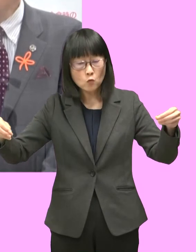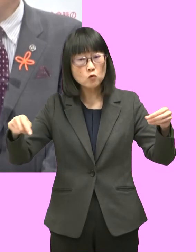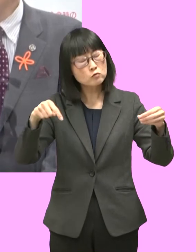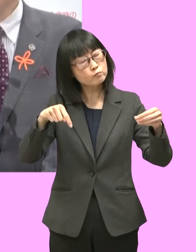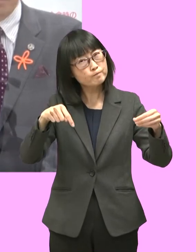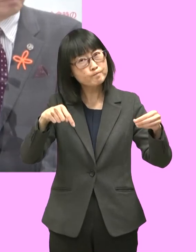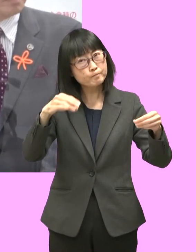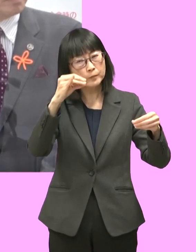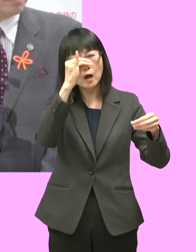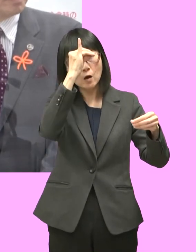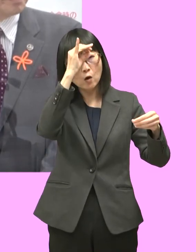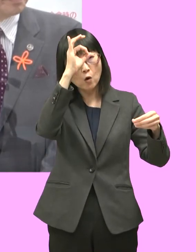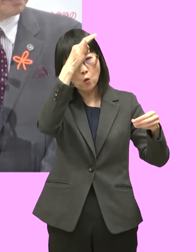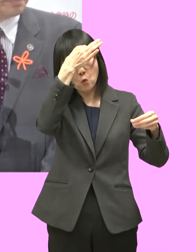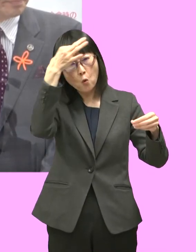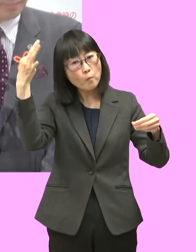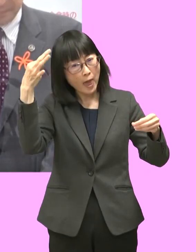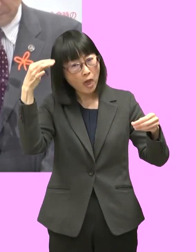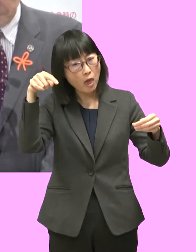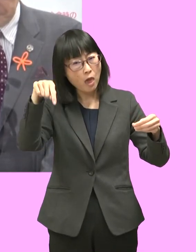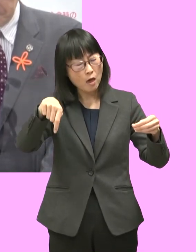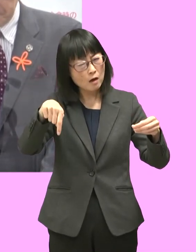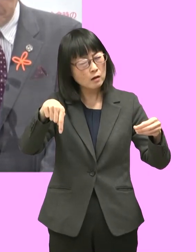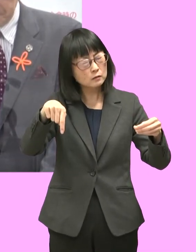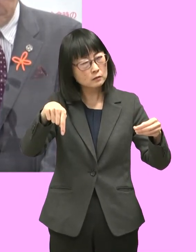であったとは思っております。はい、